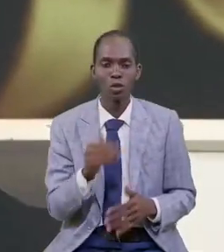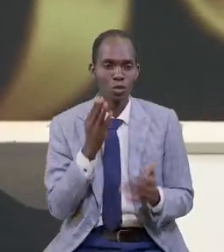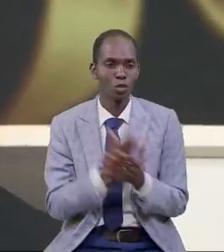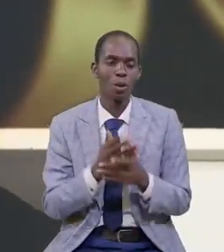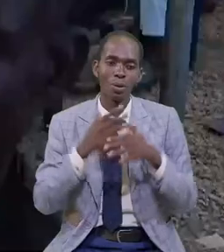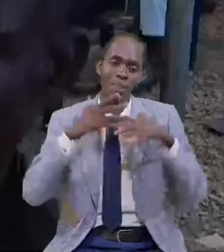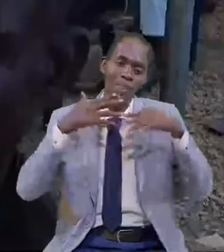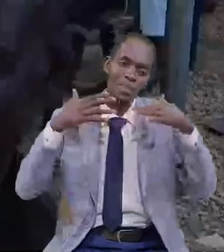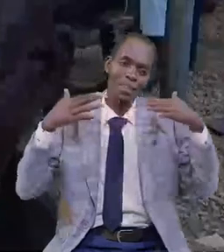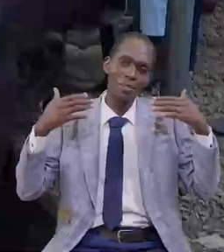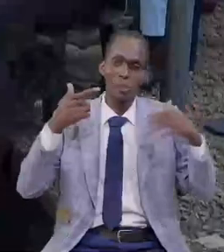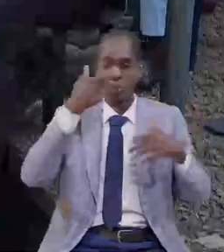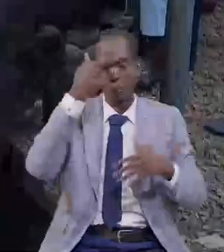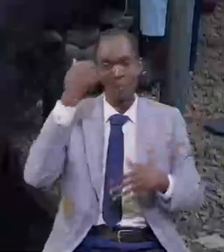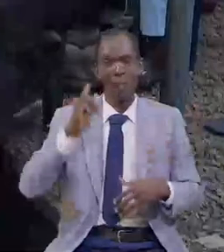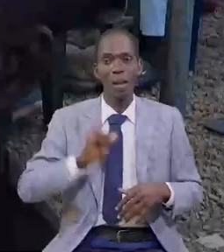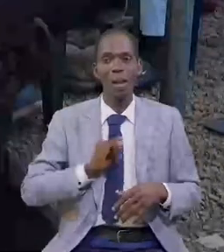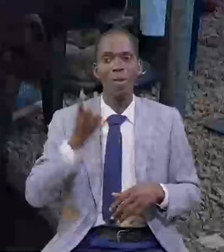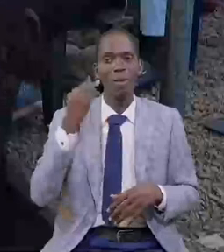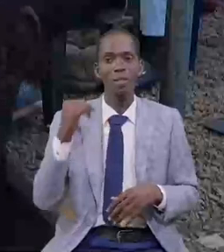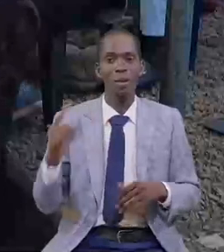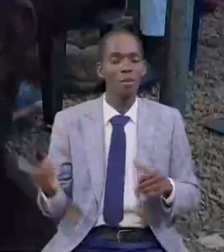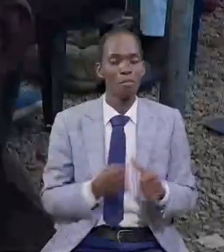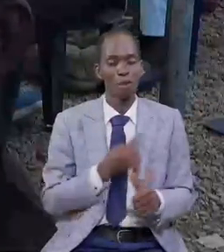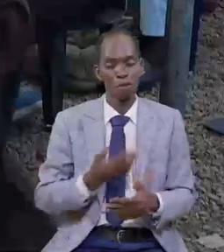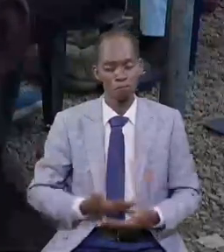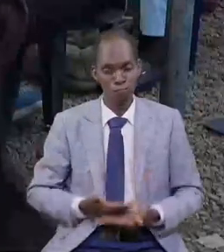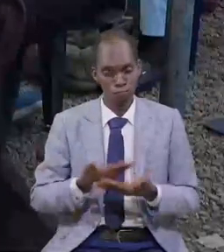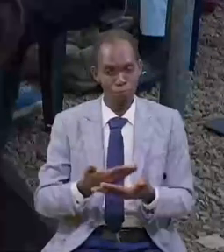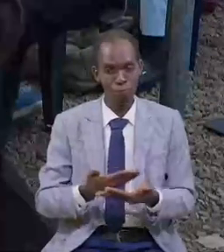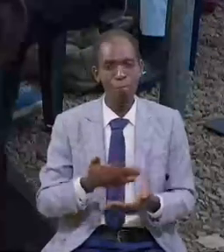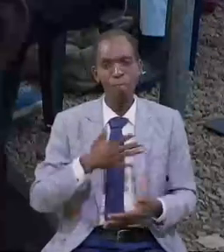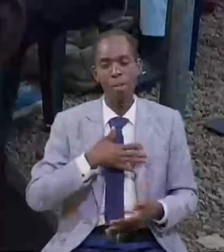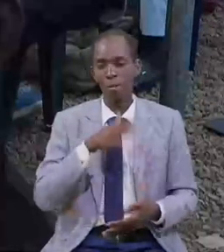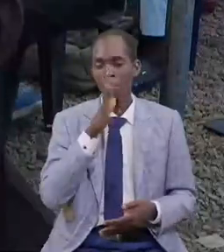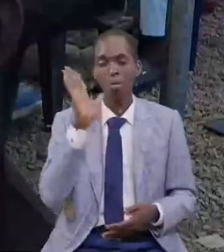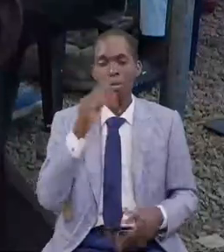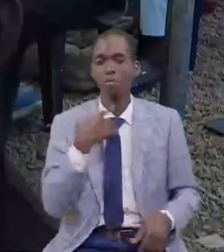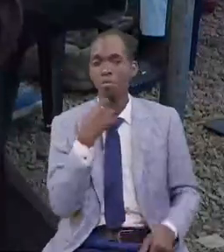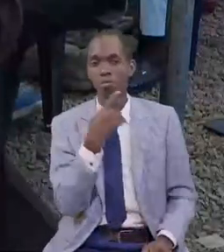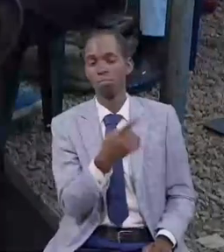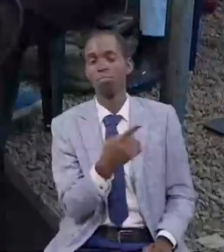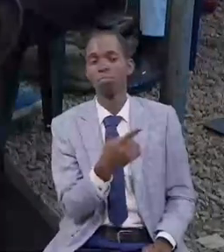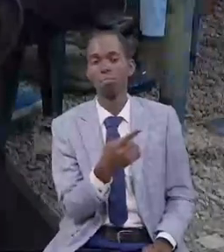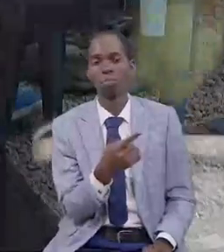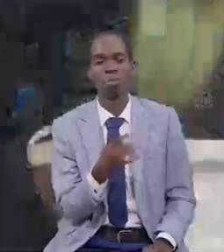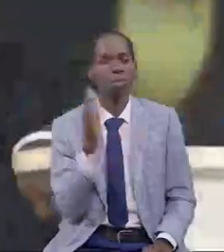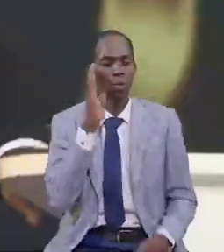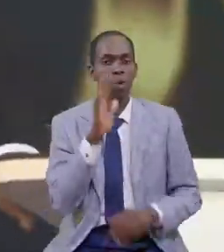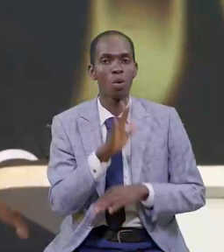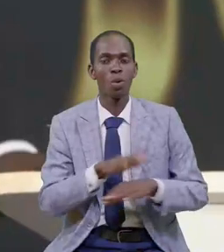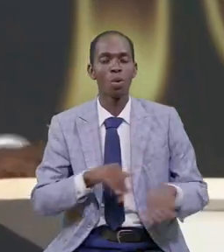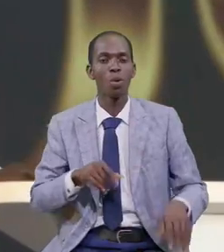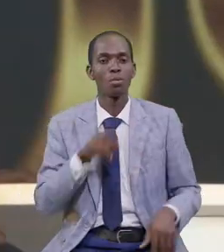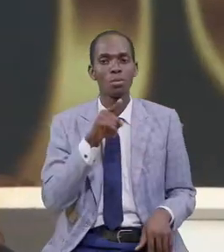mais parce que j'étais le premier né alors elle va m'appeler que tu elle va m'appeler elle